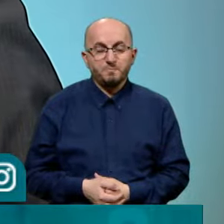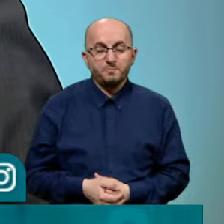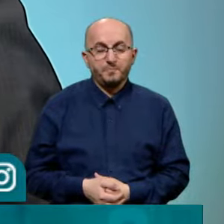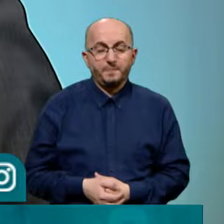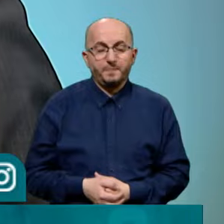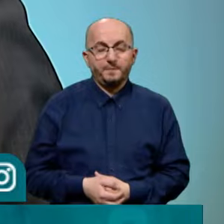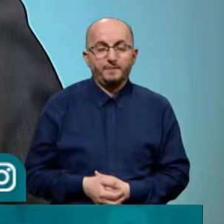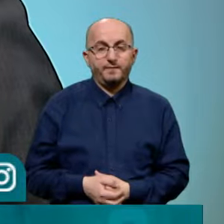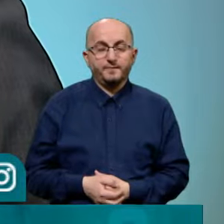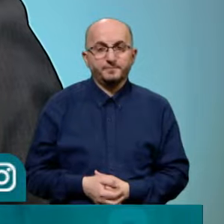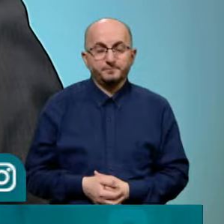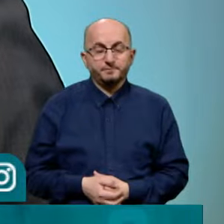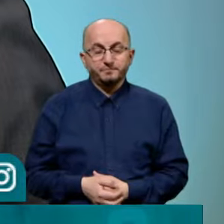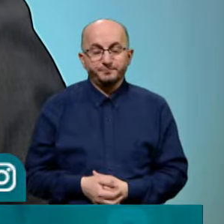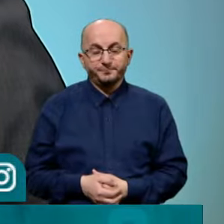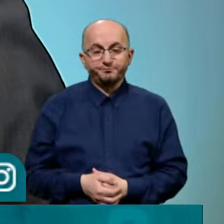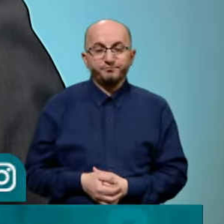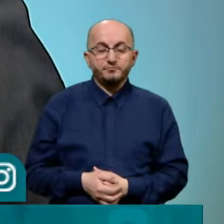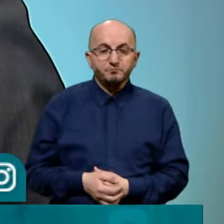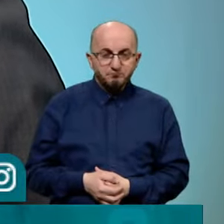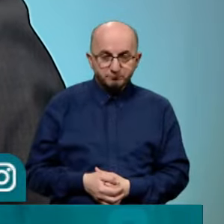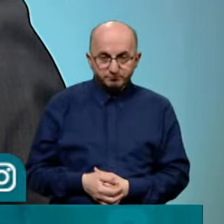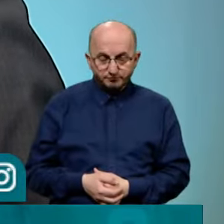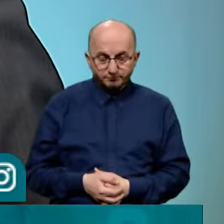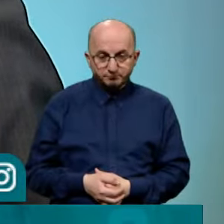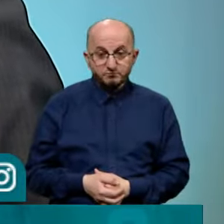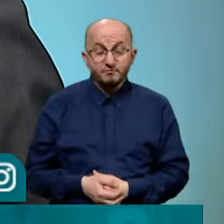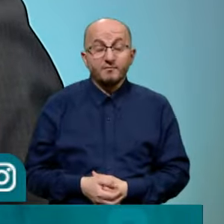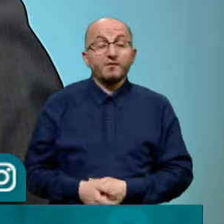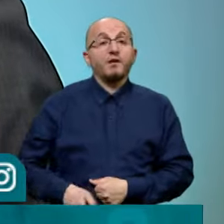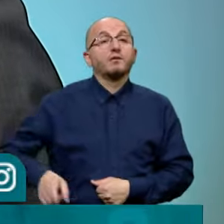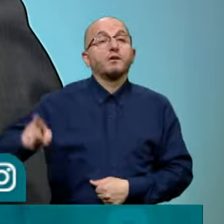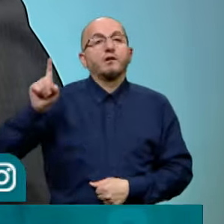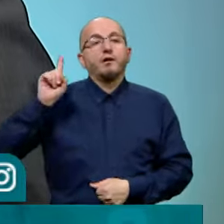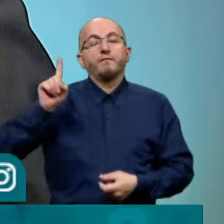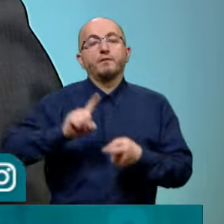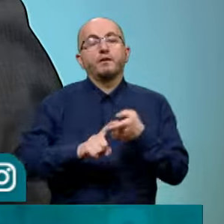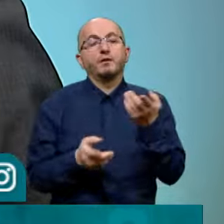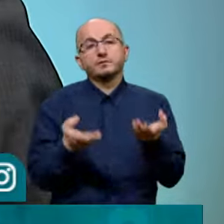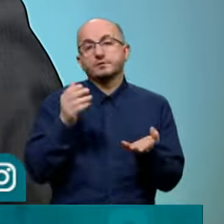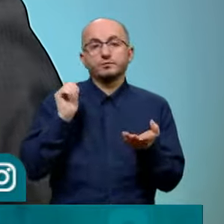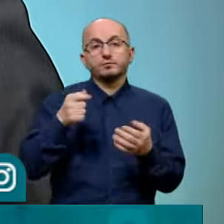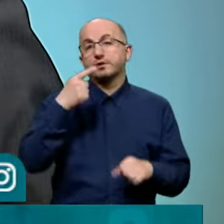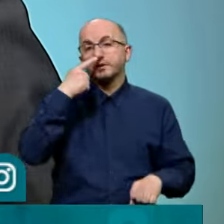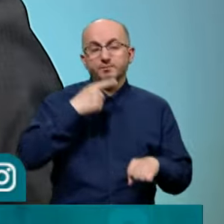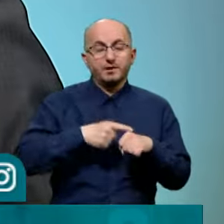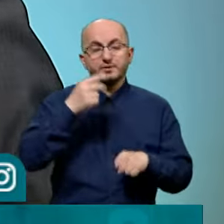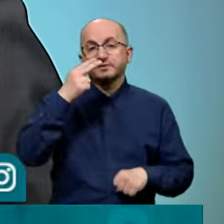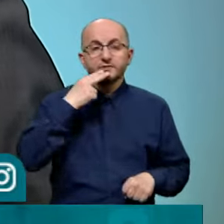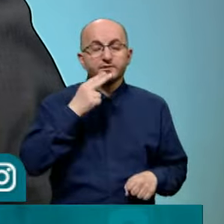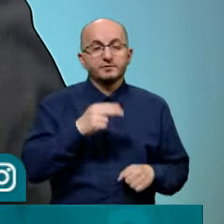ve leyletin leyse ma'aha hurma. Allah'a ve ahiret gününe iman eden